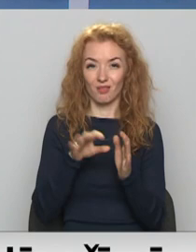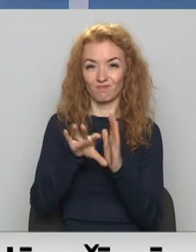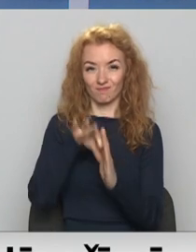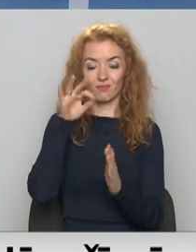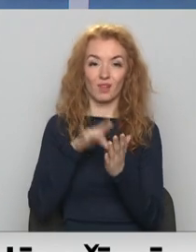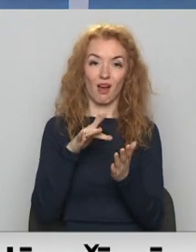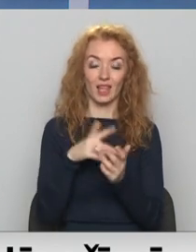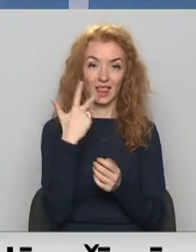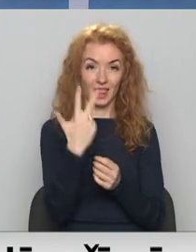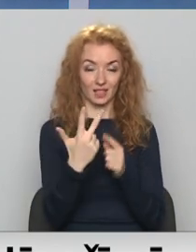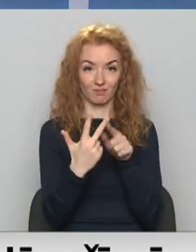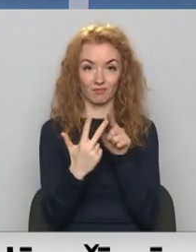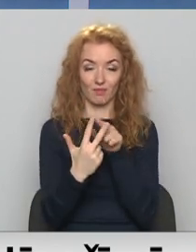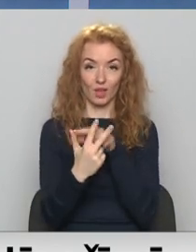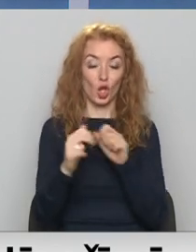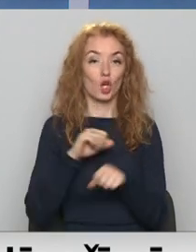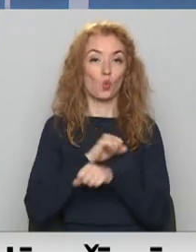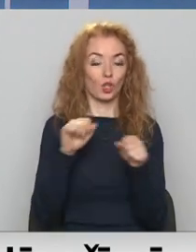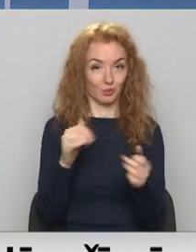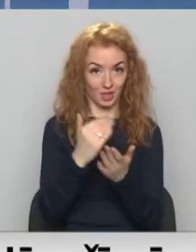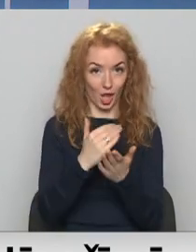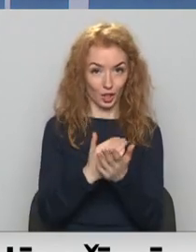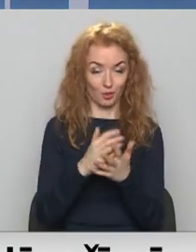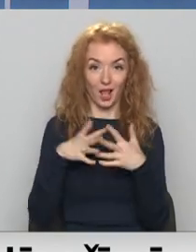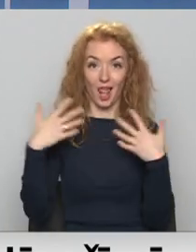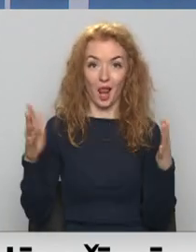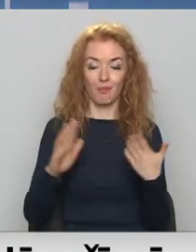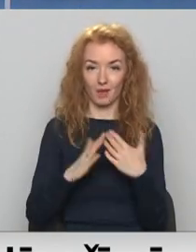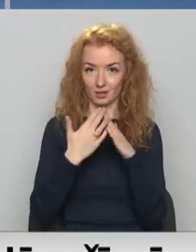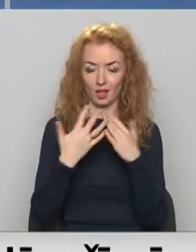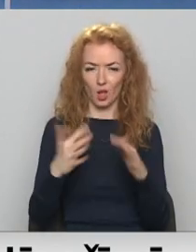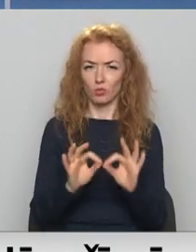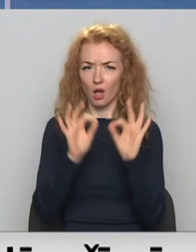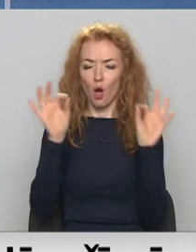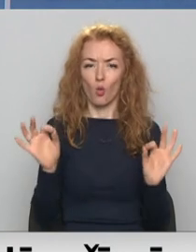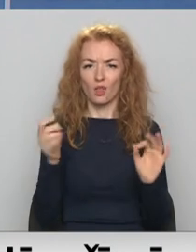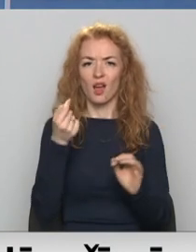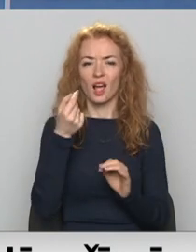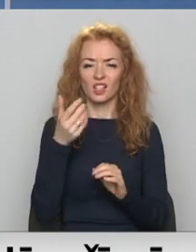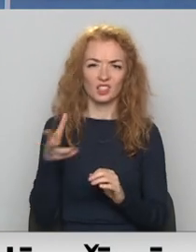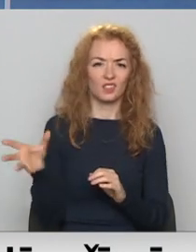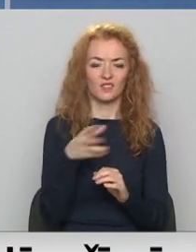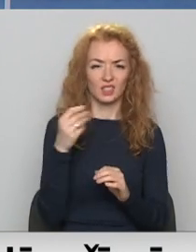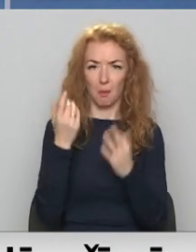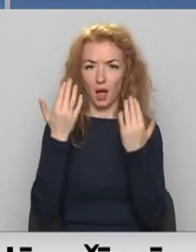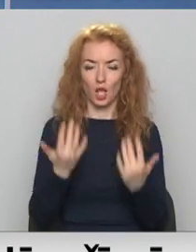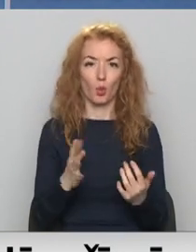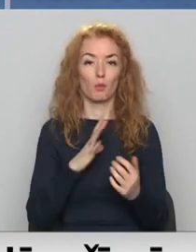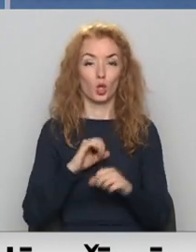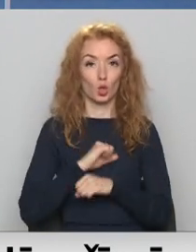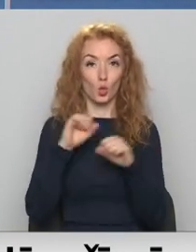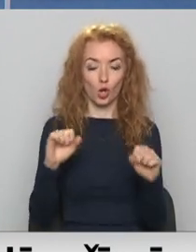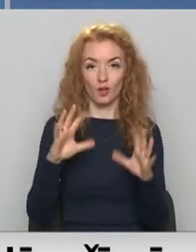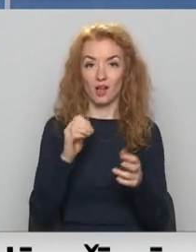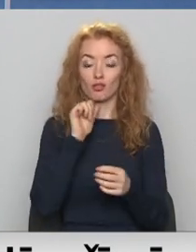no trim epidemioloģiskās drošības režīmiem. Lielajās pilsētās jau sākotnēji gandrīz visi pasākumi notika drošajā,